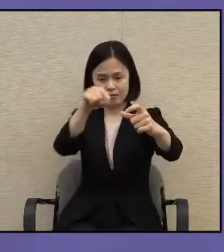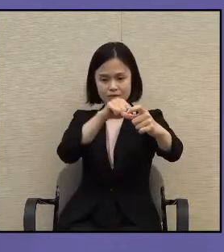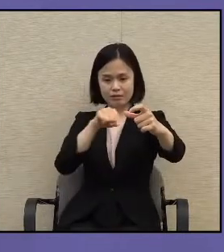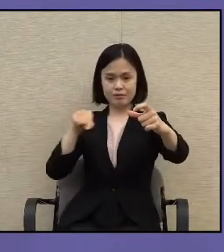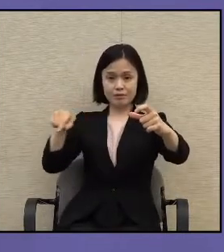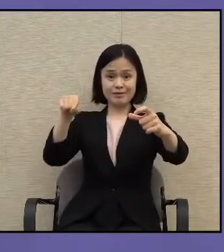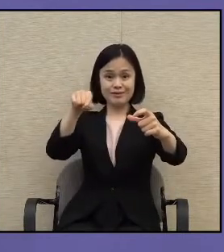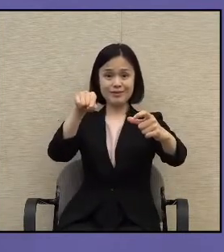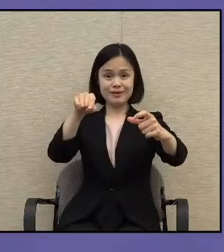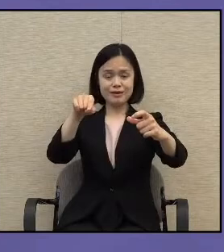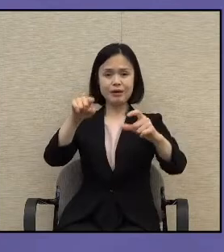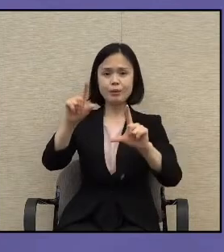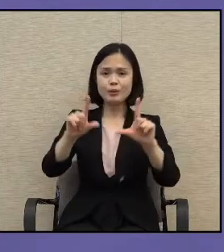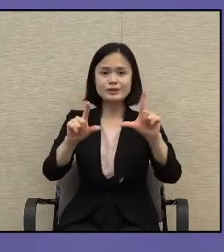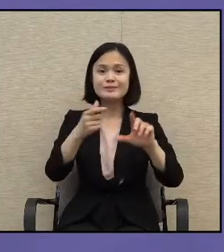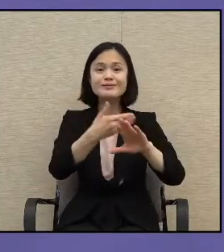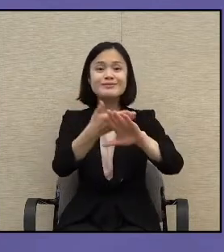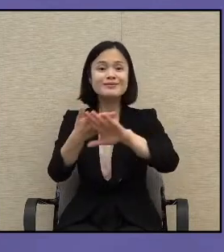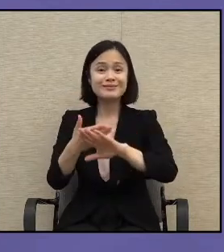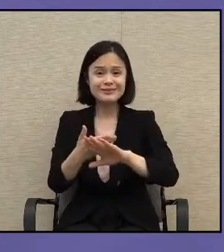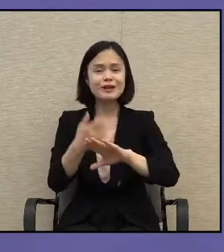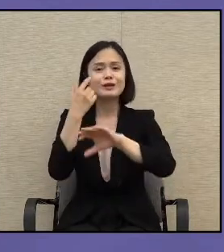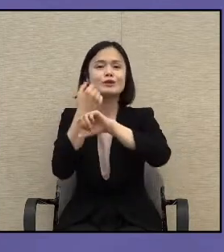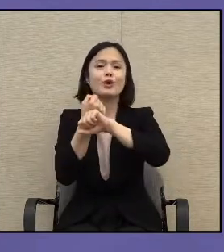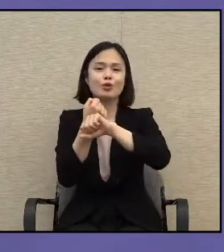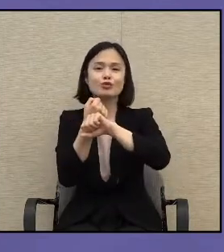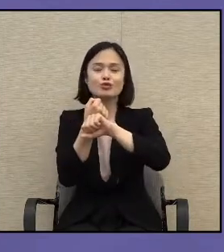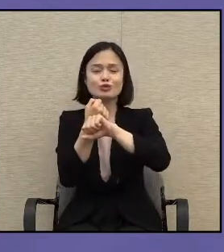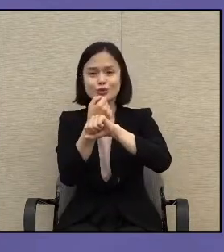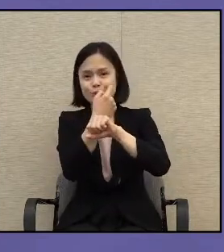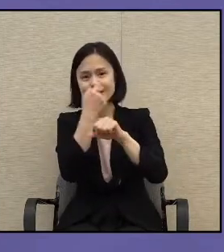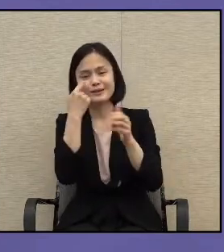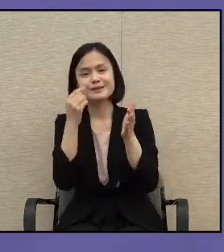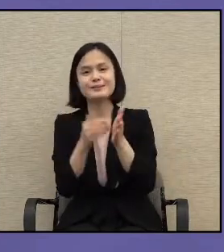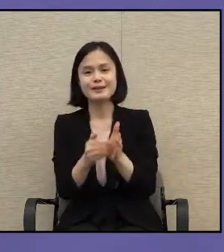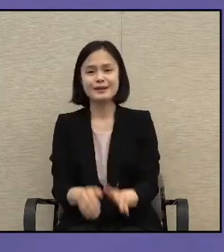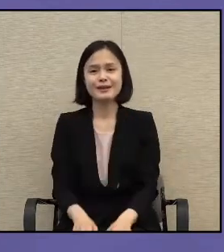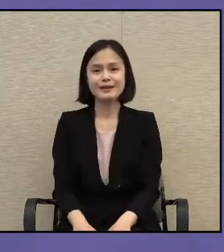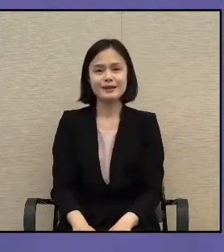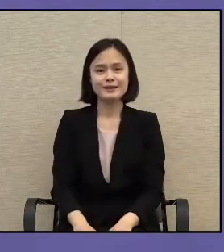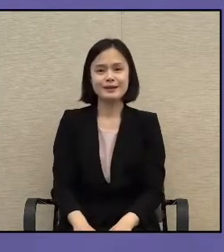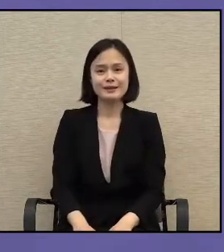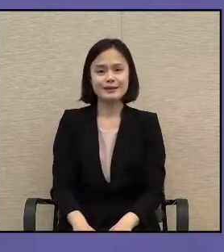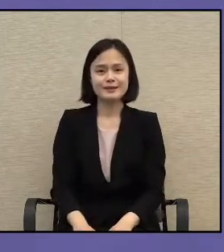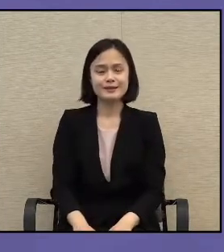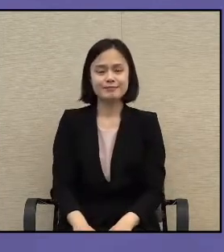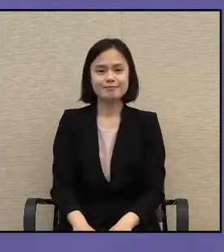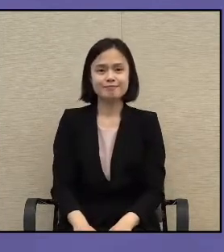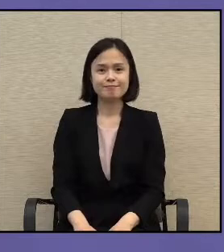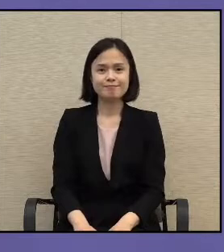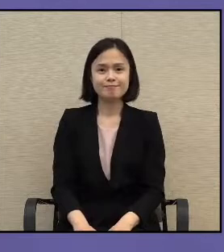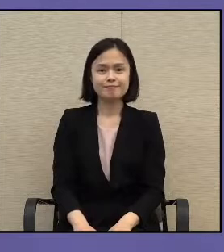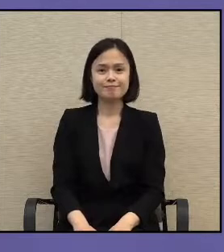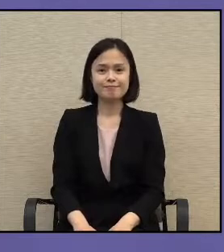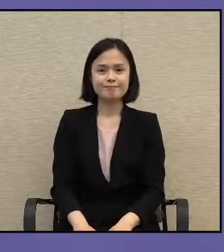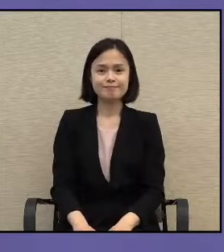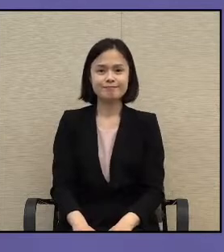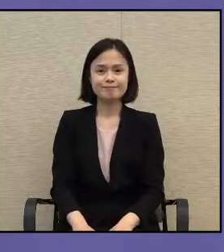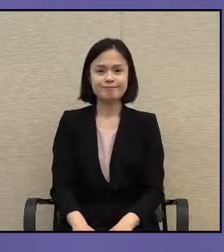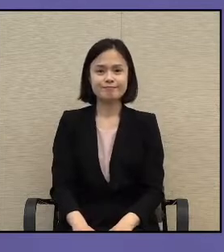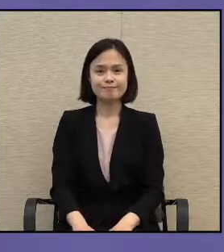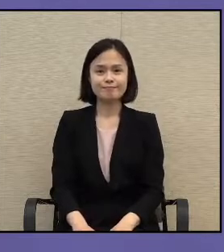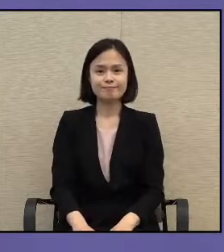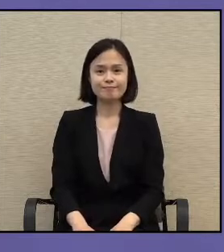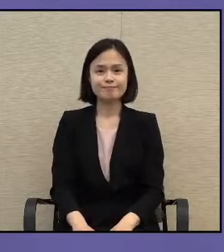이제 보여주는 연구를 저도 수행한 바가 또 있습니다. 그래서 이제